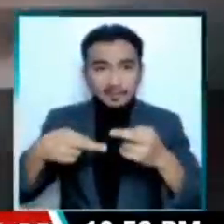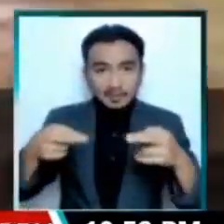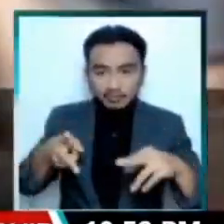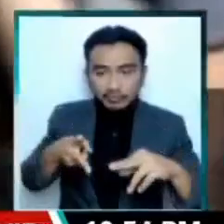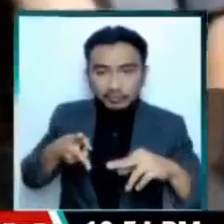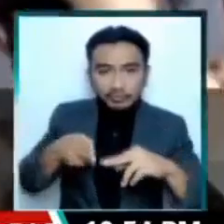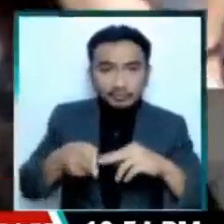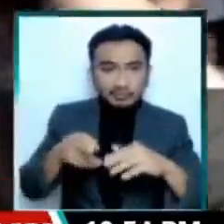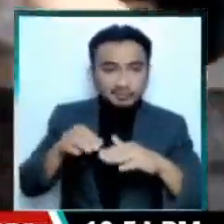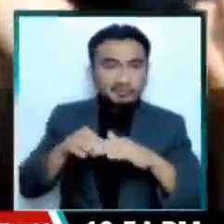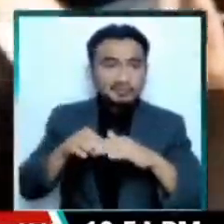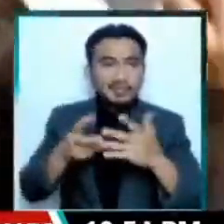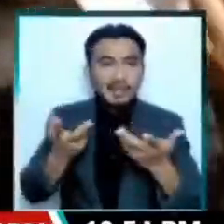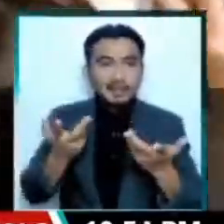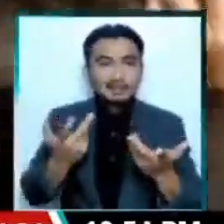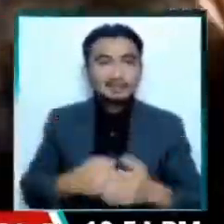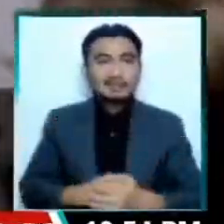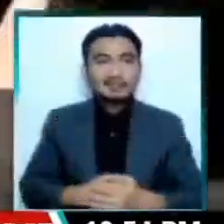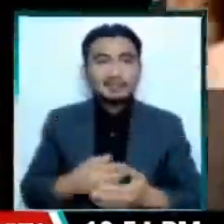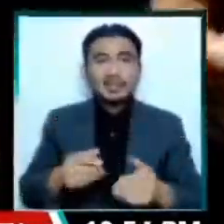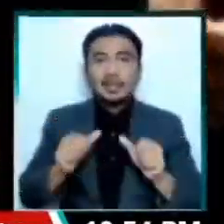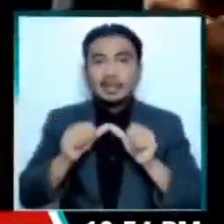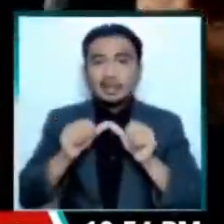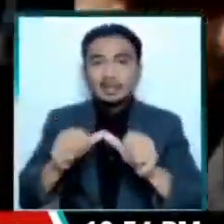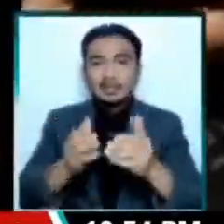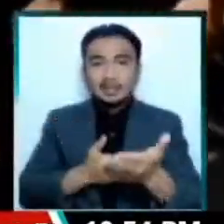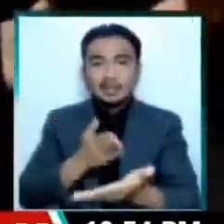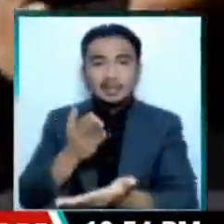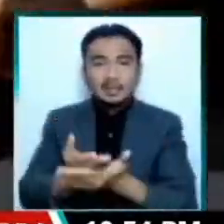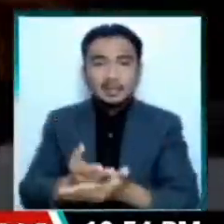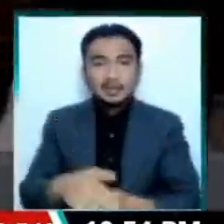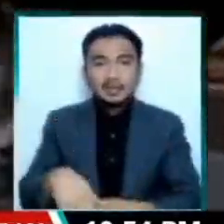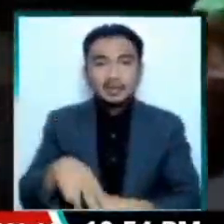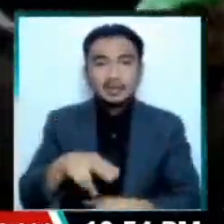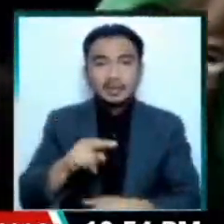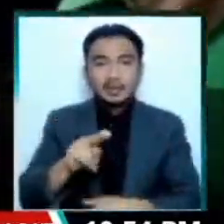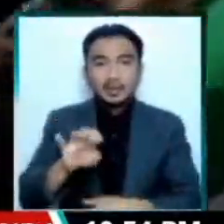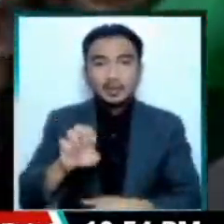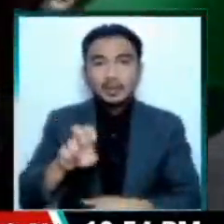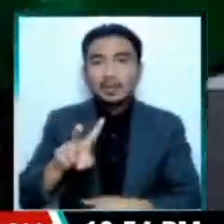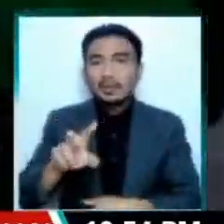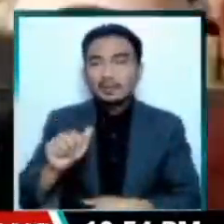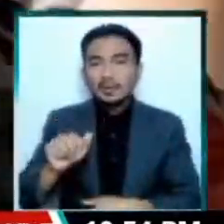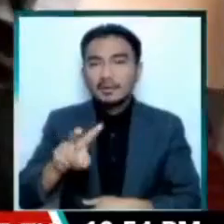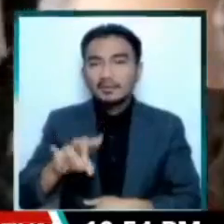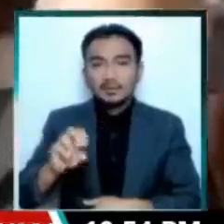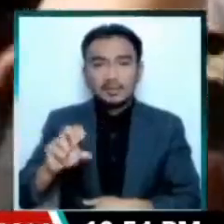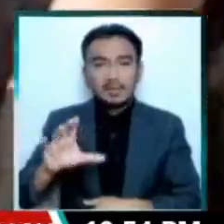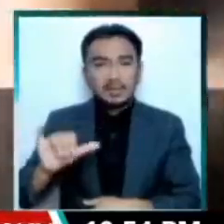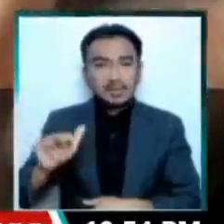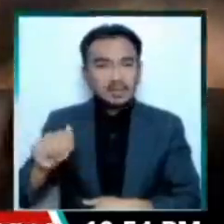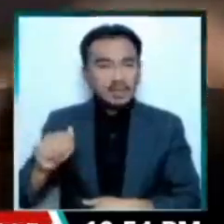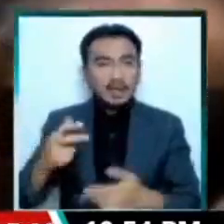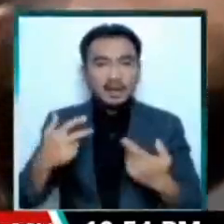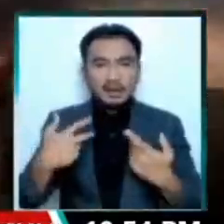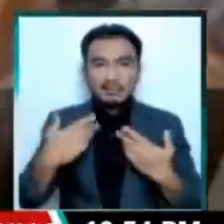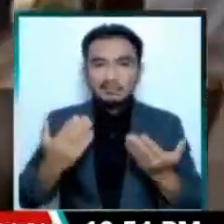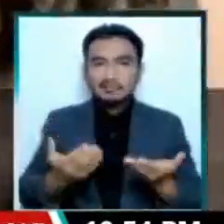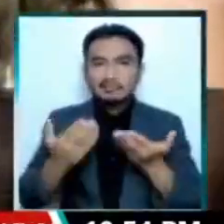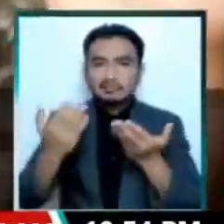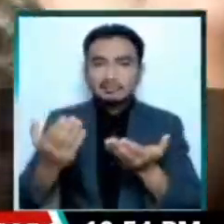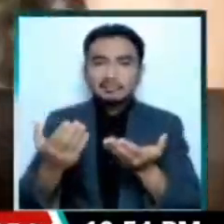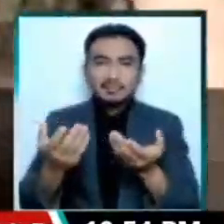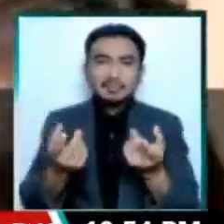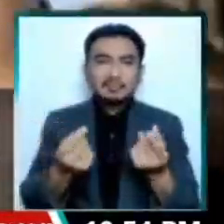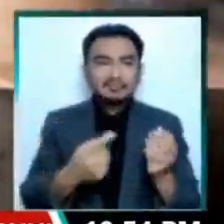lungsod. Sunod na dumiretso sa Nueva Vizcaya ang Mayora. Sa kanyang panayam, inilatag ni Mayor Sara ang ilan sa kanyang mga tututukan kapag